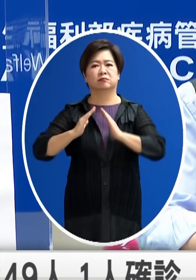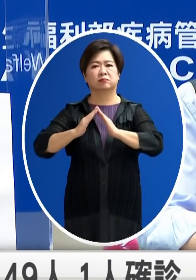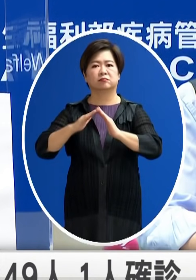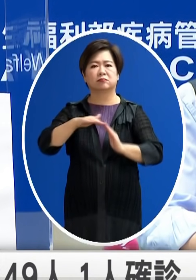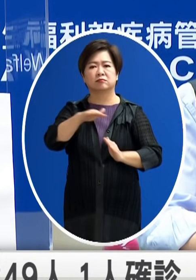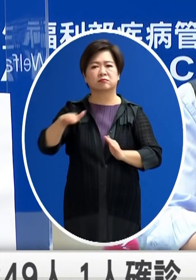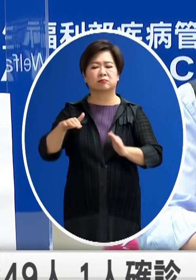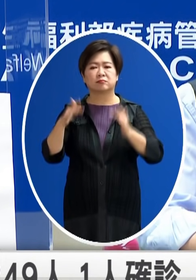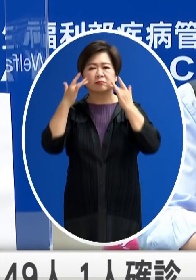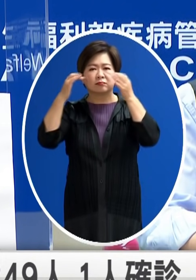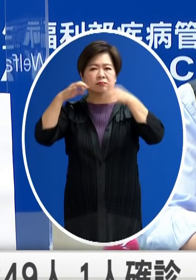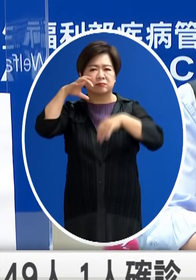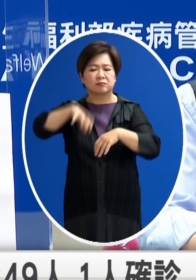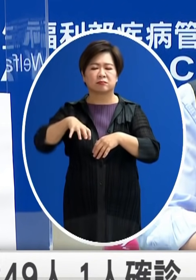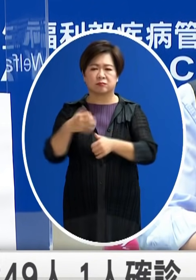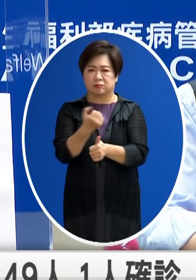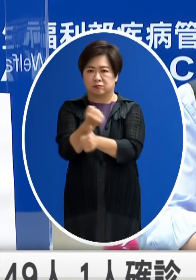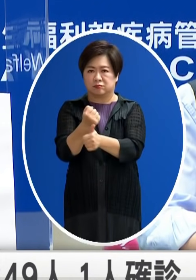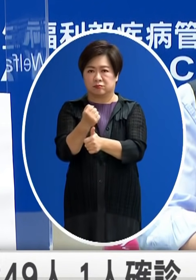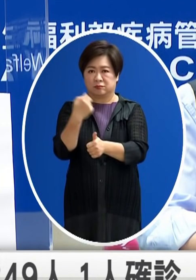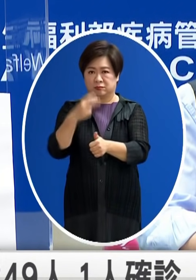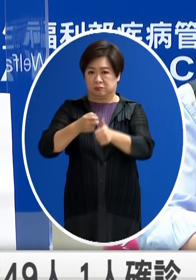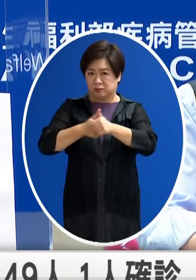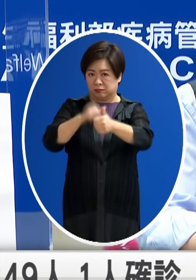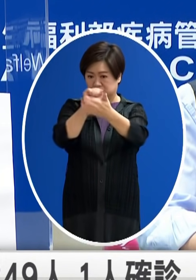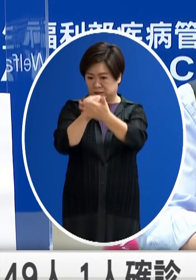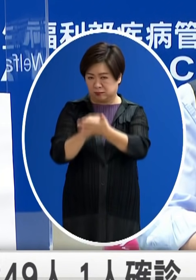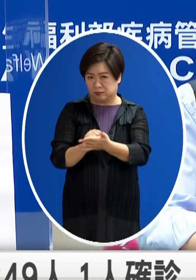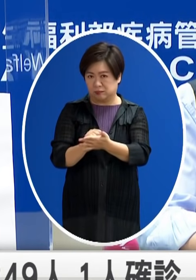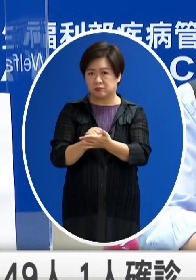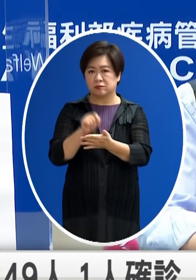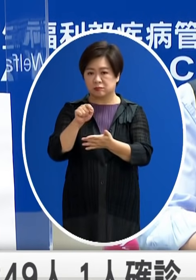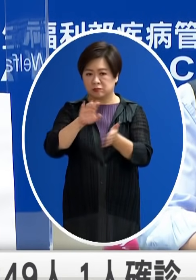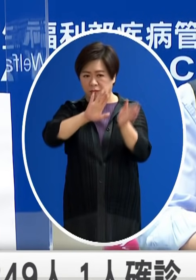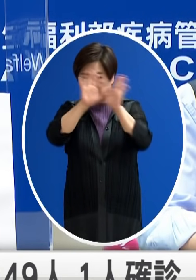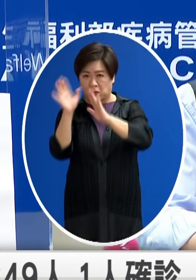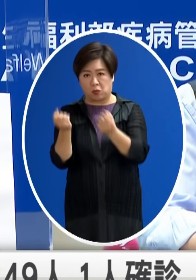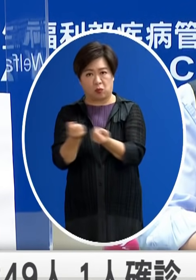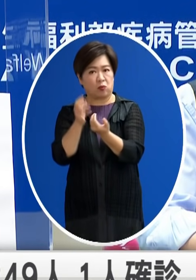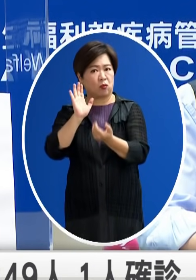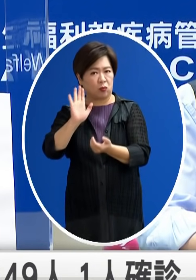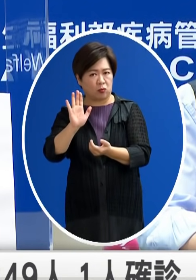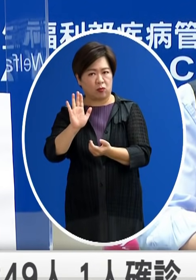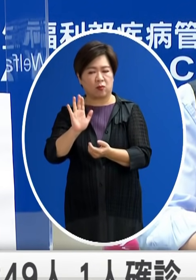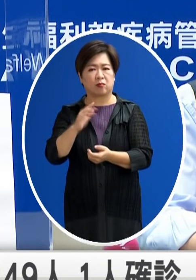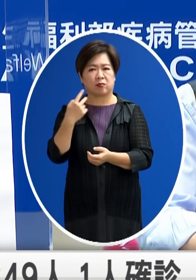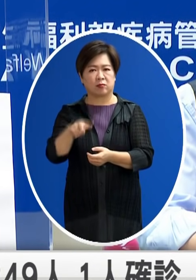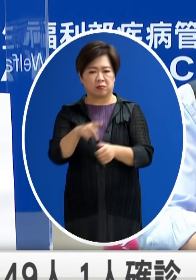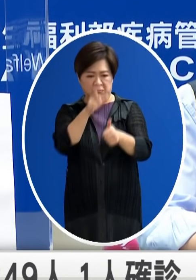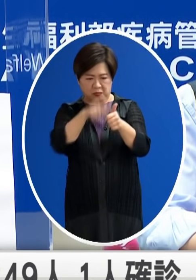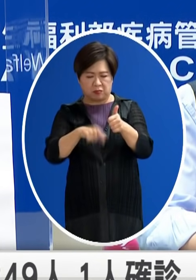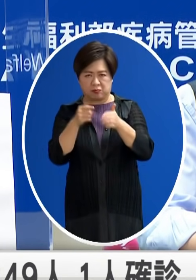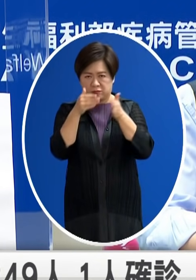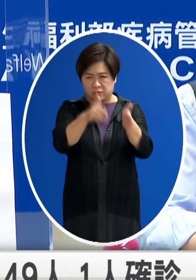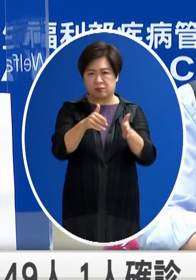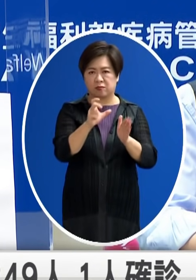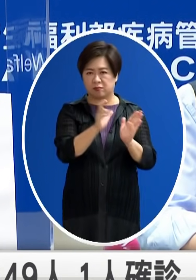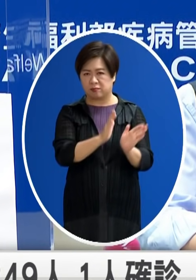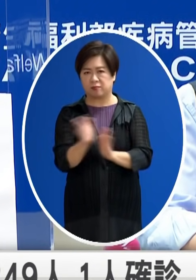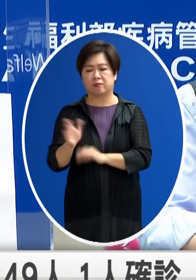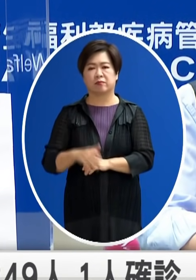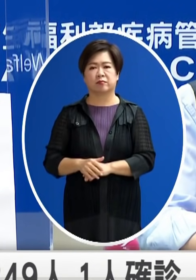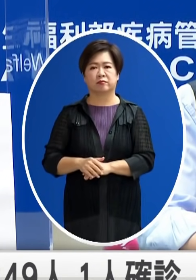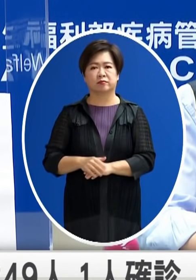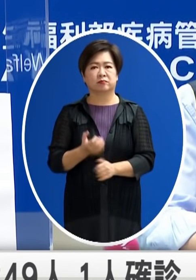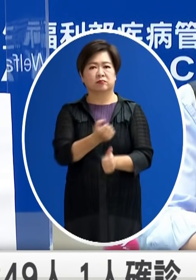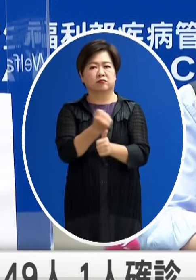控制。好，那只要持续哈框列哈有状况的时候，那个别去处理它，应该可以把这